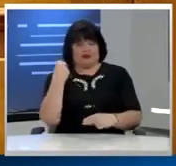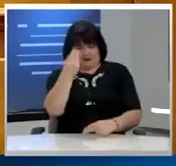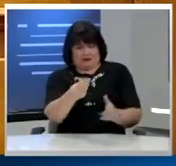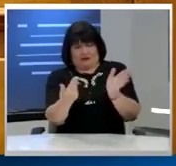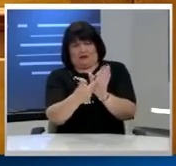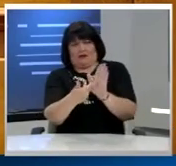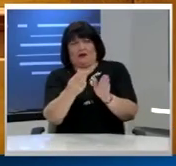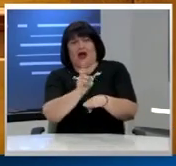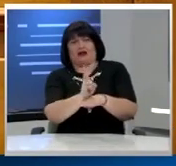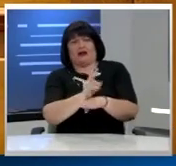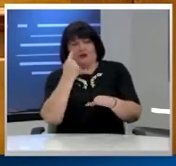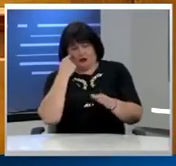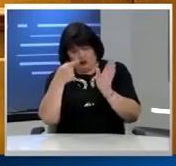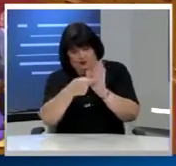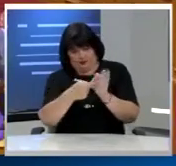τα πρακτικά.